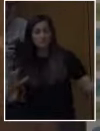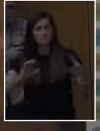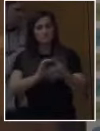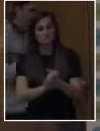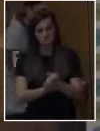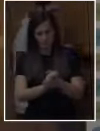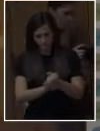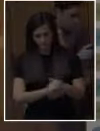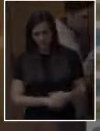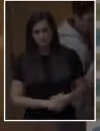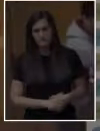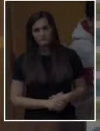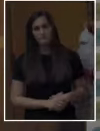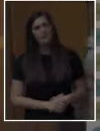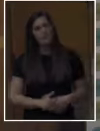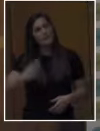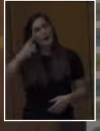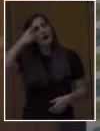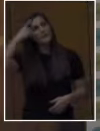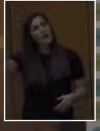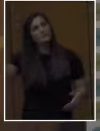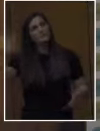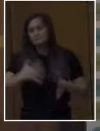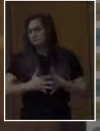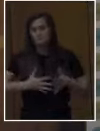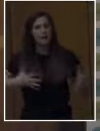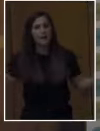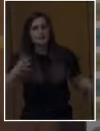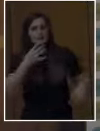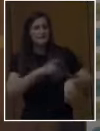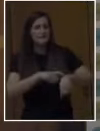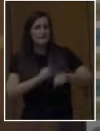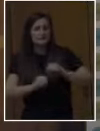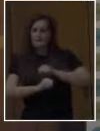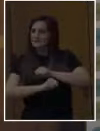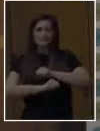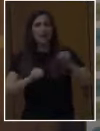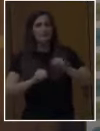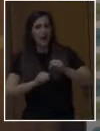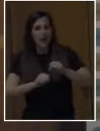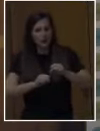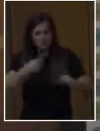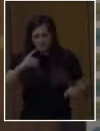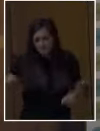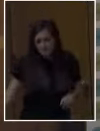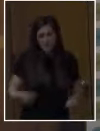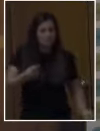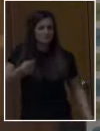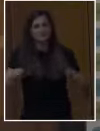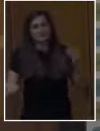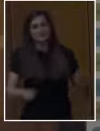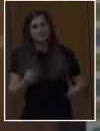Οι μεγάλες ιδέες γεννιούνται στη στροφή του δρόμου ή στον προθάλαμο ενός εστιατορίου, είχε γράψει ο